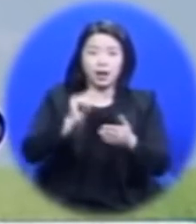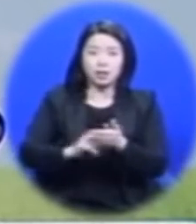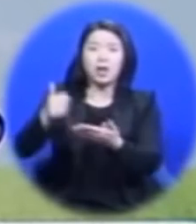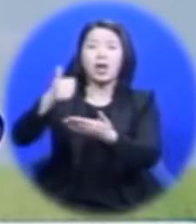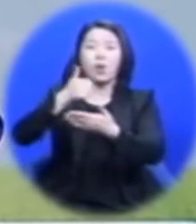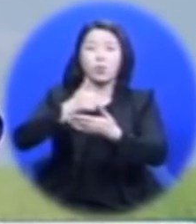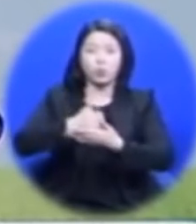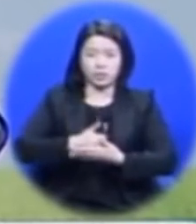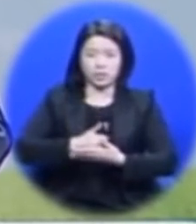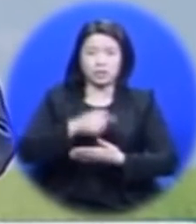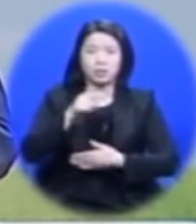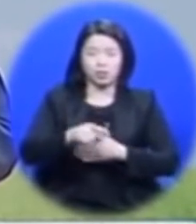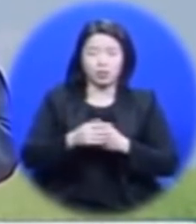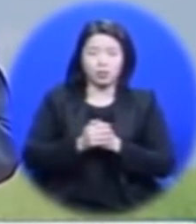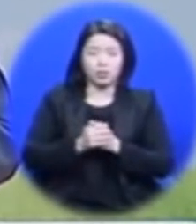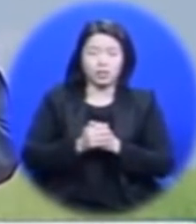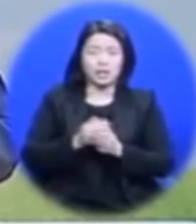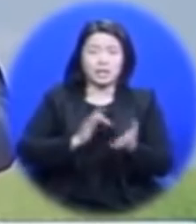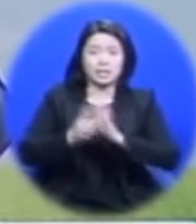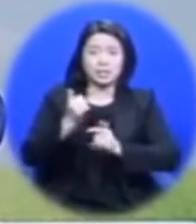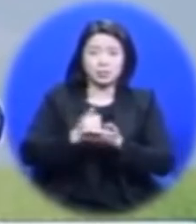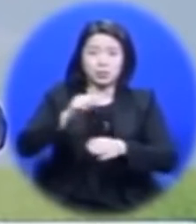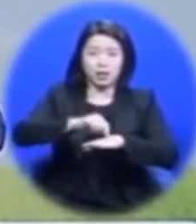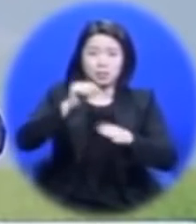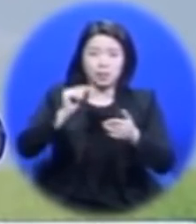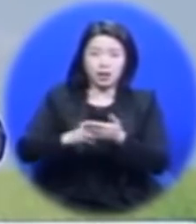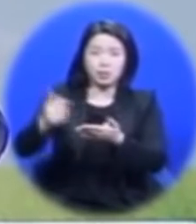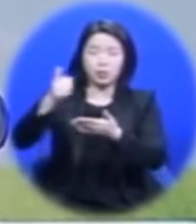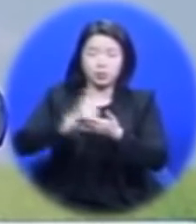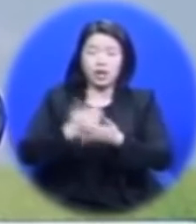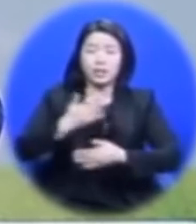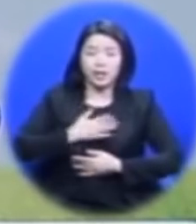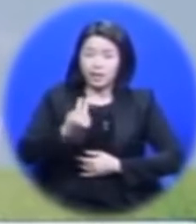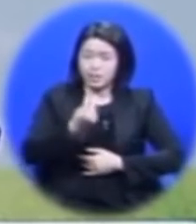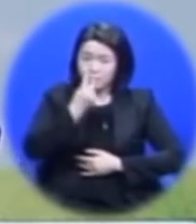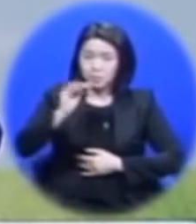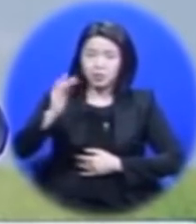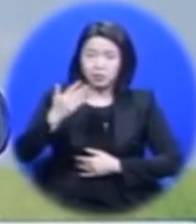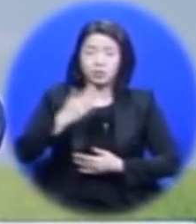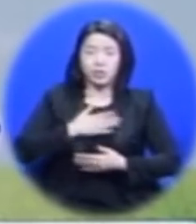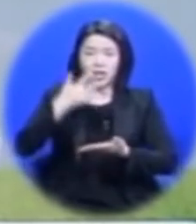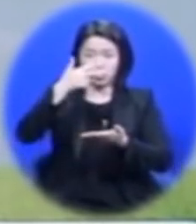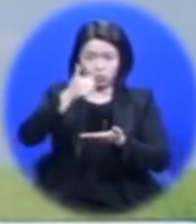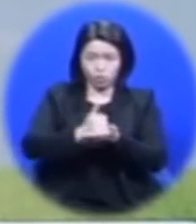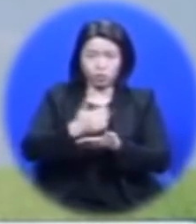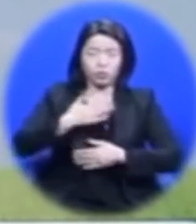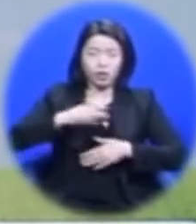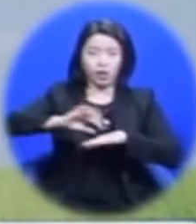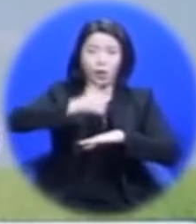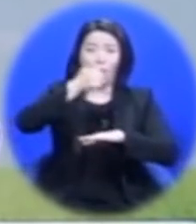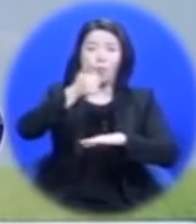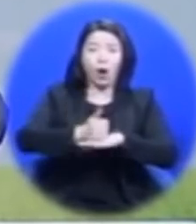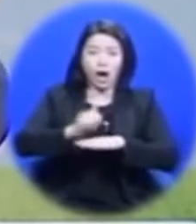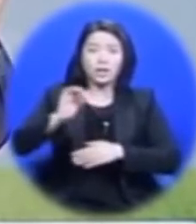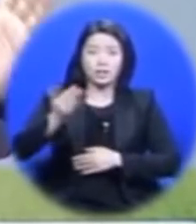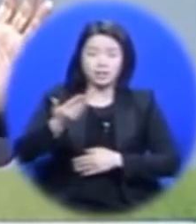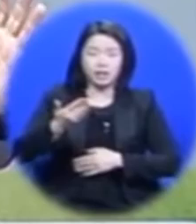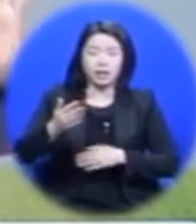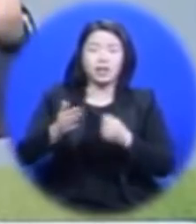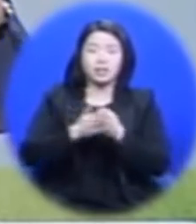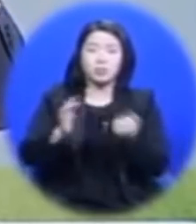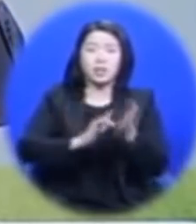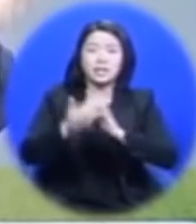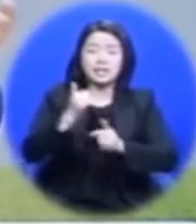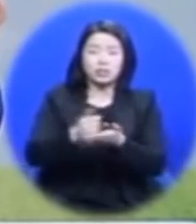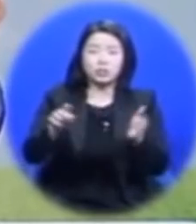거죠. 예수님이 내 마음에 오셔서 나의 생명이 되시고 내 주님이시고 내 왕이 되셨다. 그래서 예수를 믿는